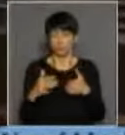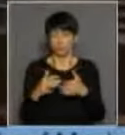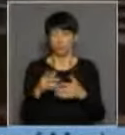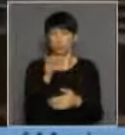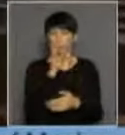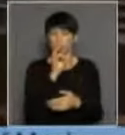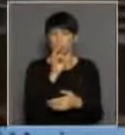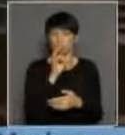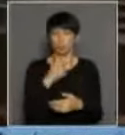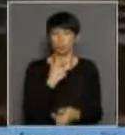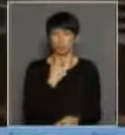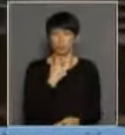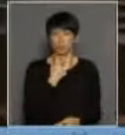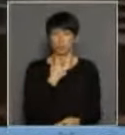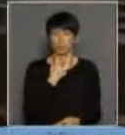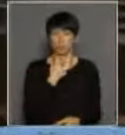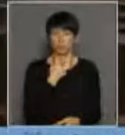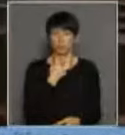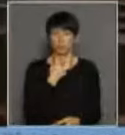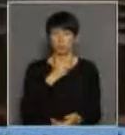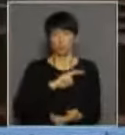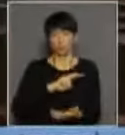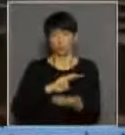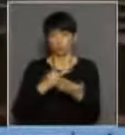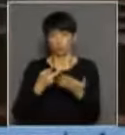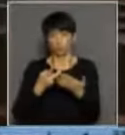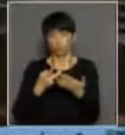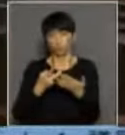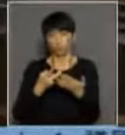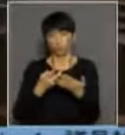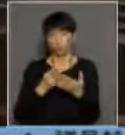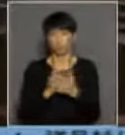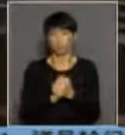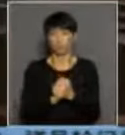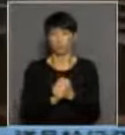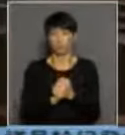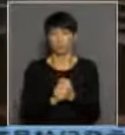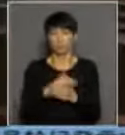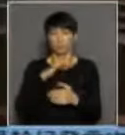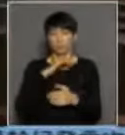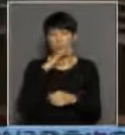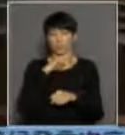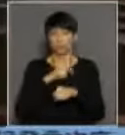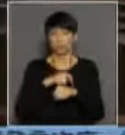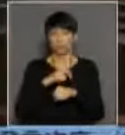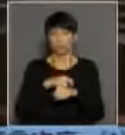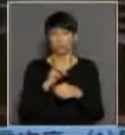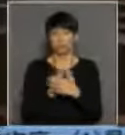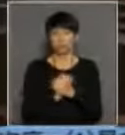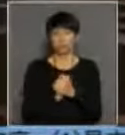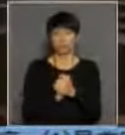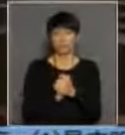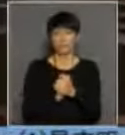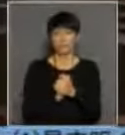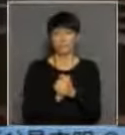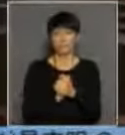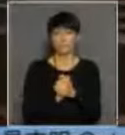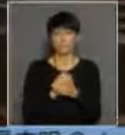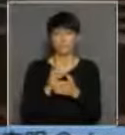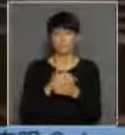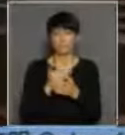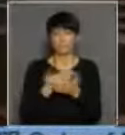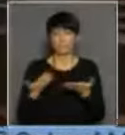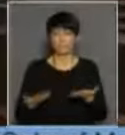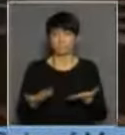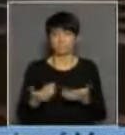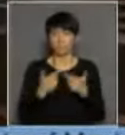要去改善、更改？這個轉頭我會用多少少時間講一講，因為今次我們來來去